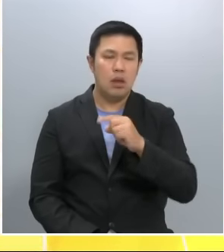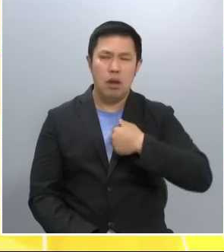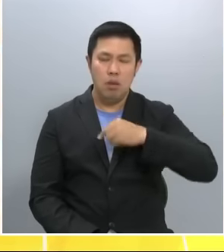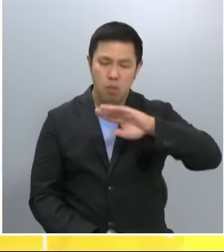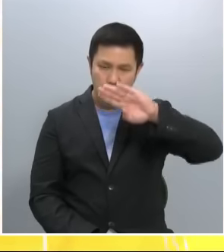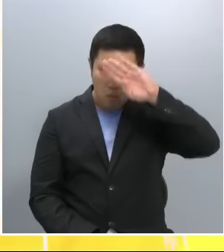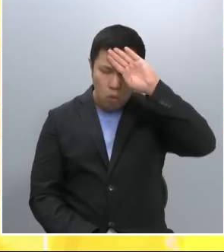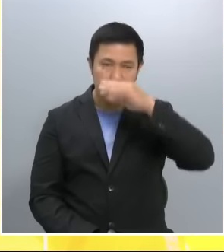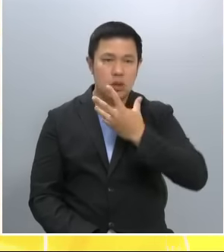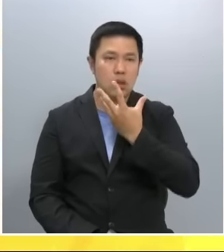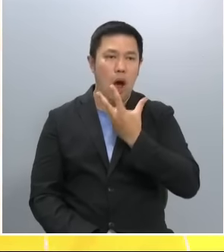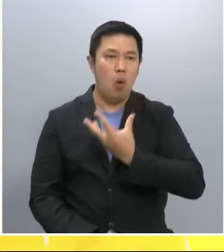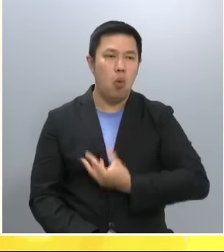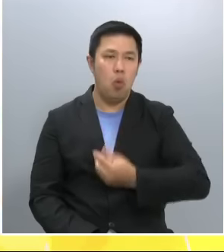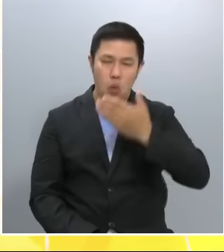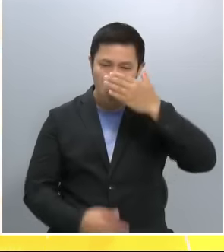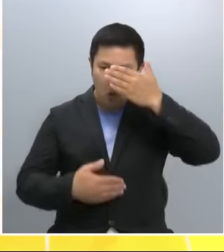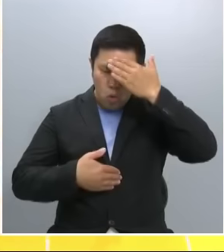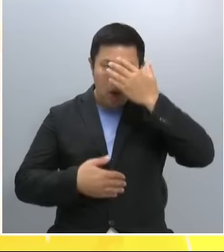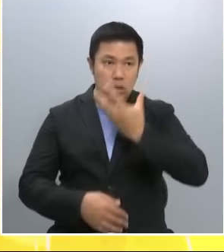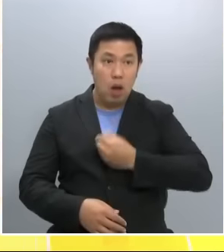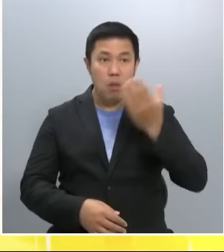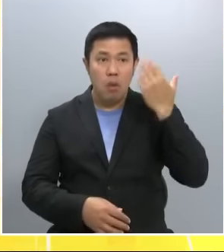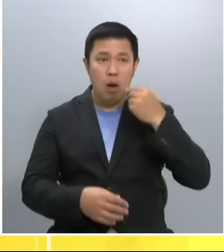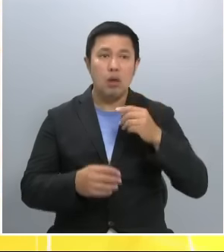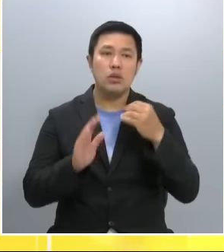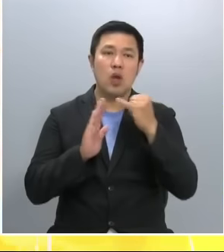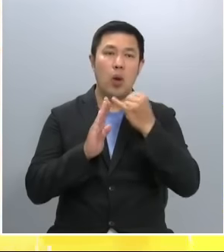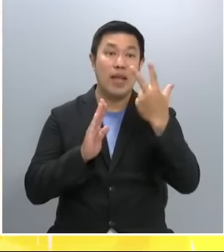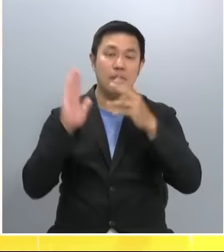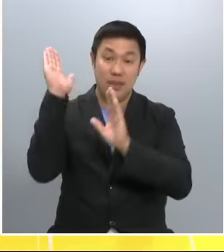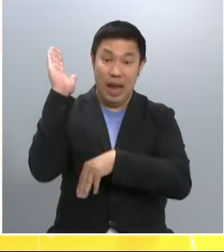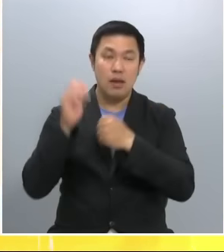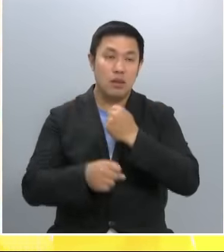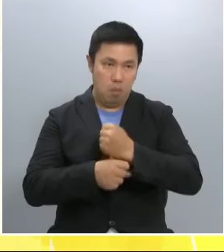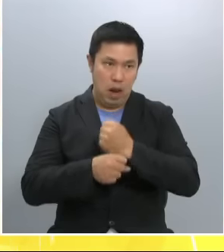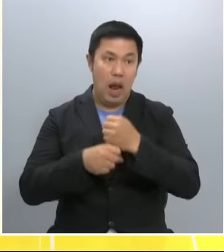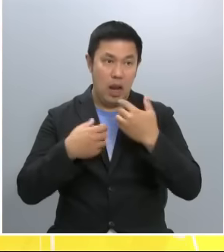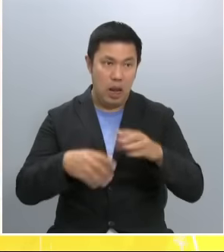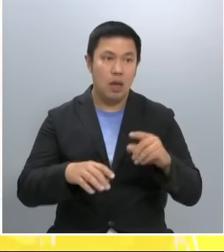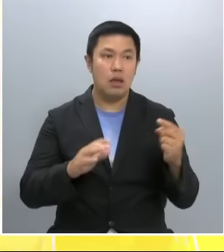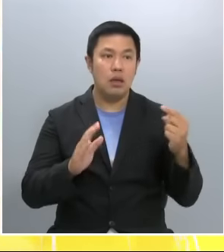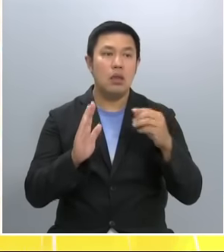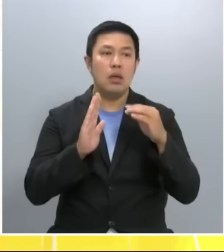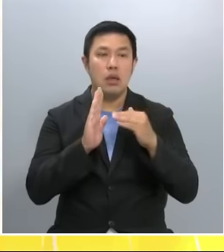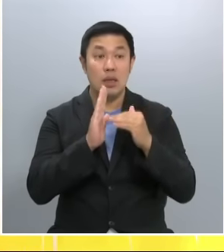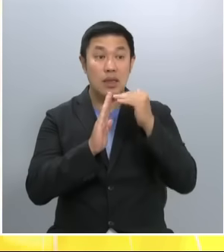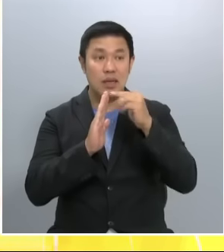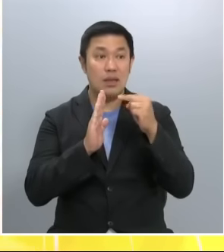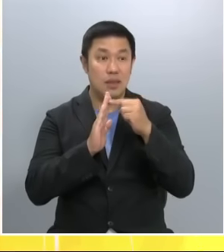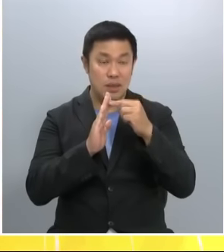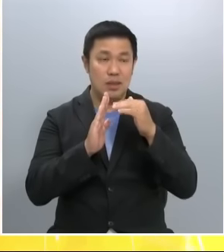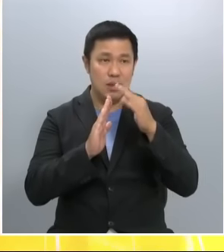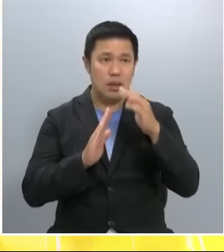เศร้าแล้วค่ะอนุบจักรเคยไปทำงานในสชแดนภาคใต้แล้วมาอยู่ที่จังหวัดทางภาคเหนือจังหวัดหนึ่งแล้ว